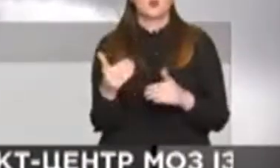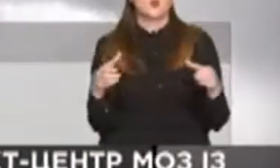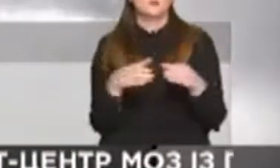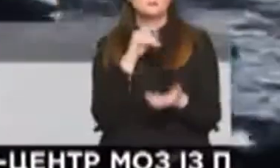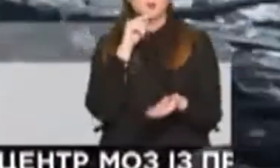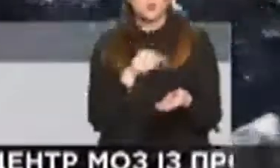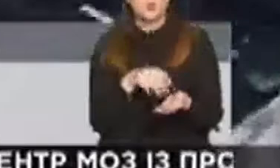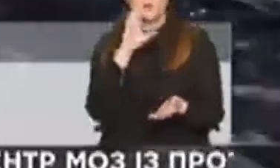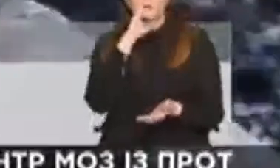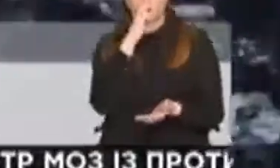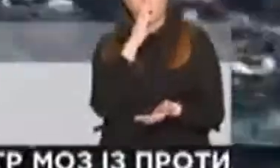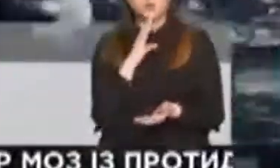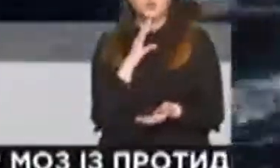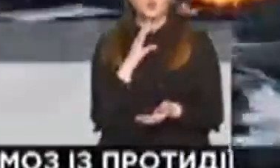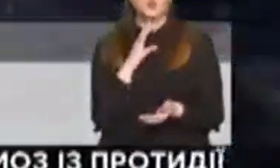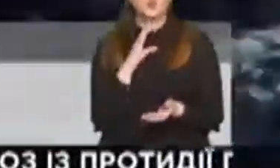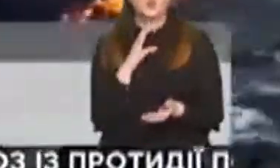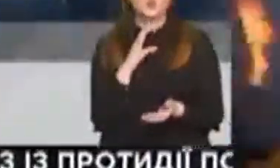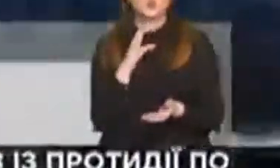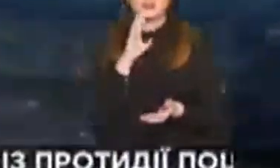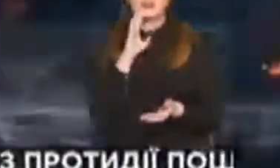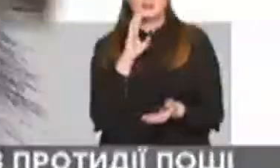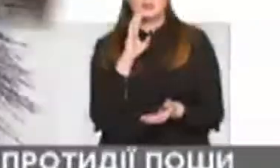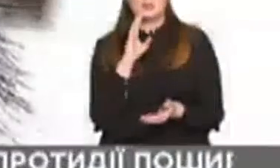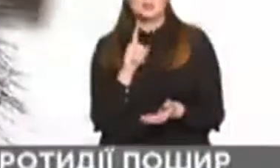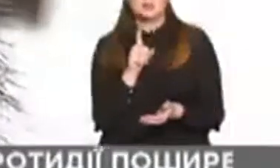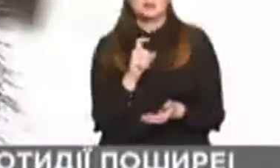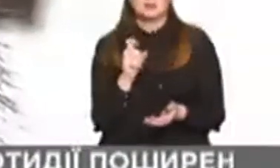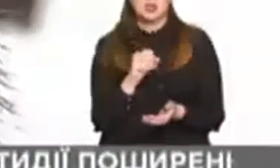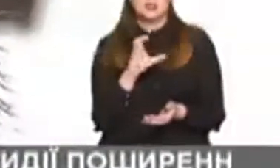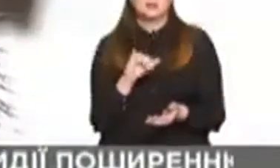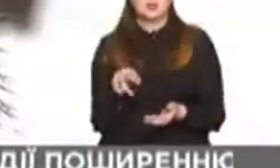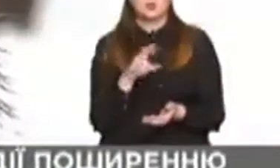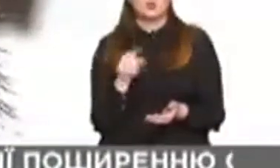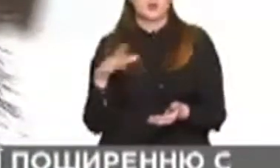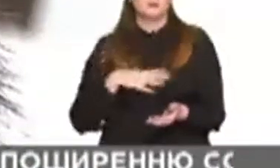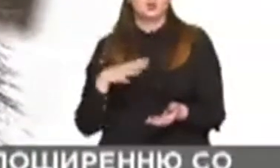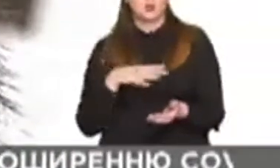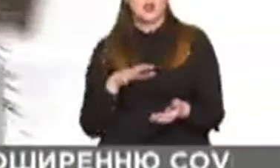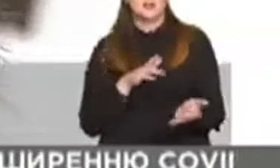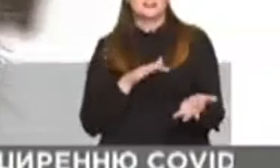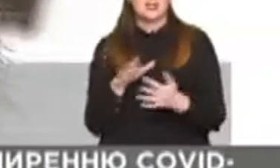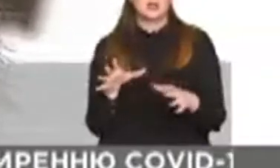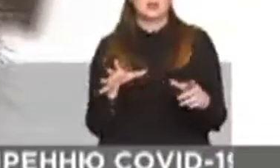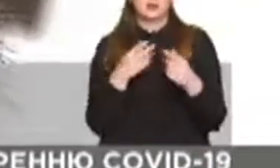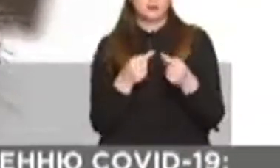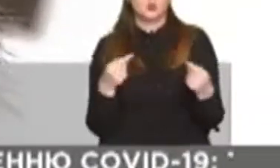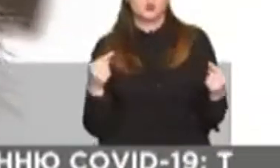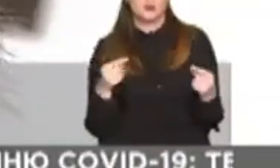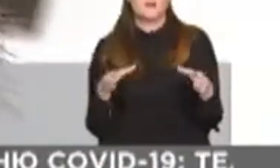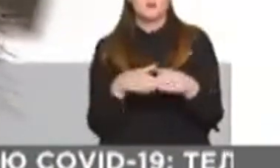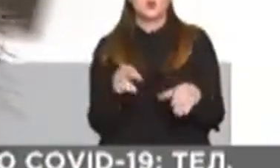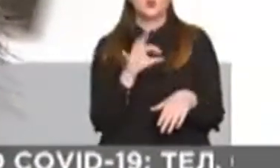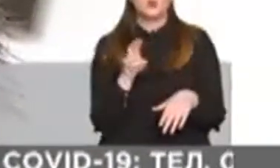батальйон потрапив у ворожу засідку. І за поворотом там вже чекали з танками, з усім. І в